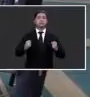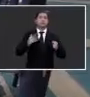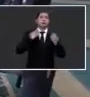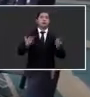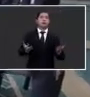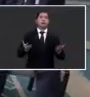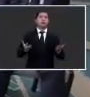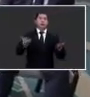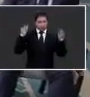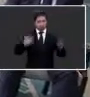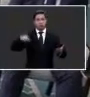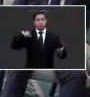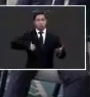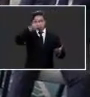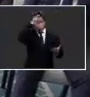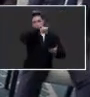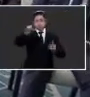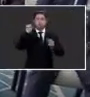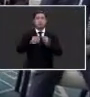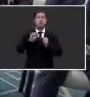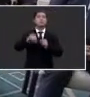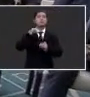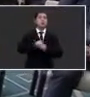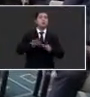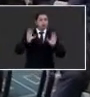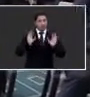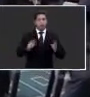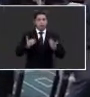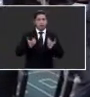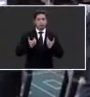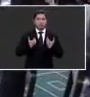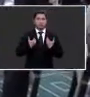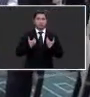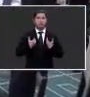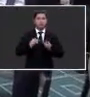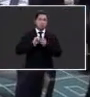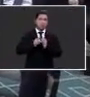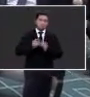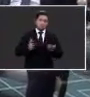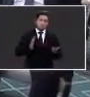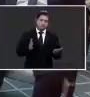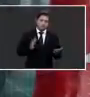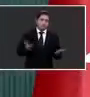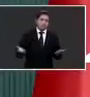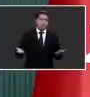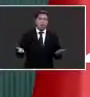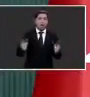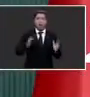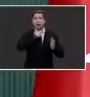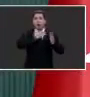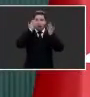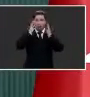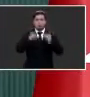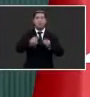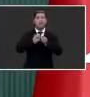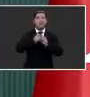Evet bugün Türkiye'nin ekonomide Tabi ki sorunları var ama hamdolsun